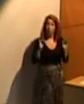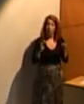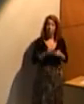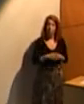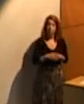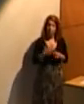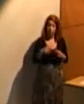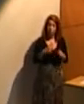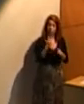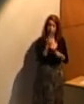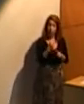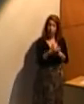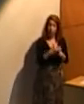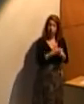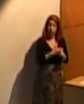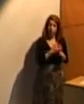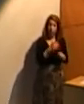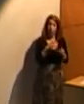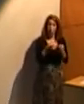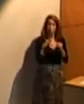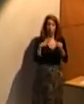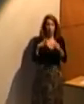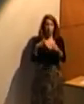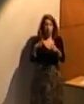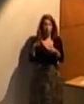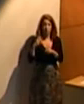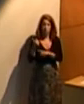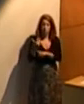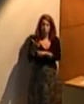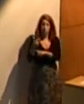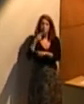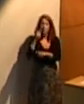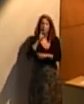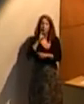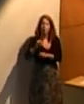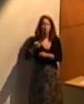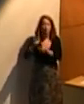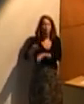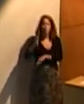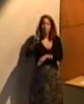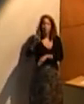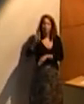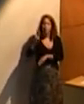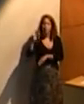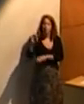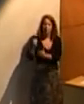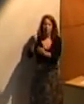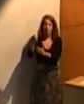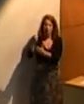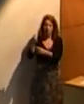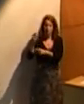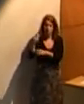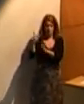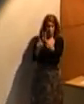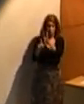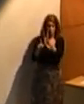commence déjà d'ailleurs à vendre des fonctionnalités faire vendre à breveter c'est pour ça que j'ai parlé de brevets tout à l'heure on peut breveter ces lois de 98 européenne on